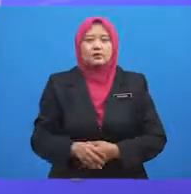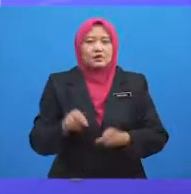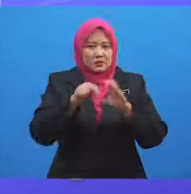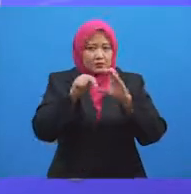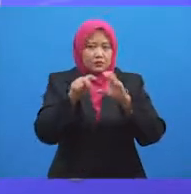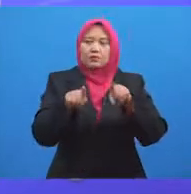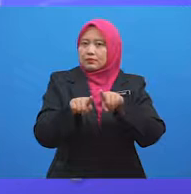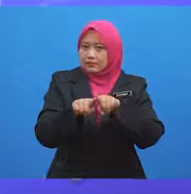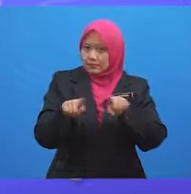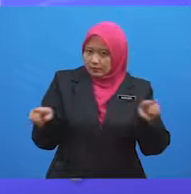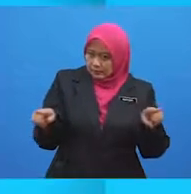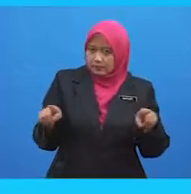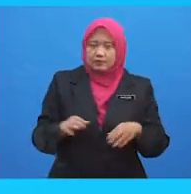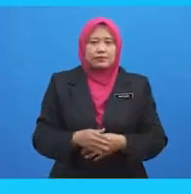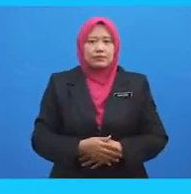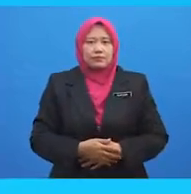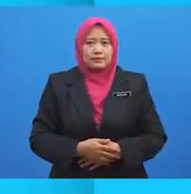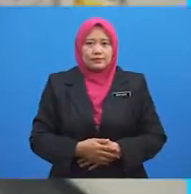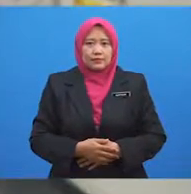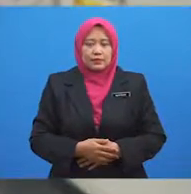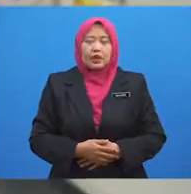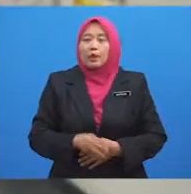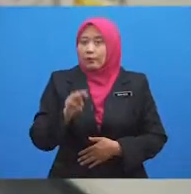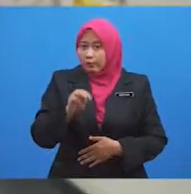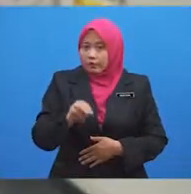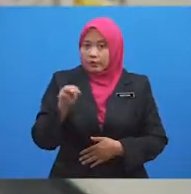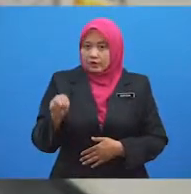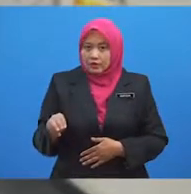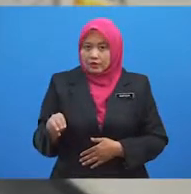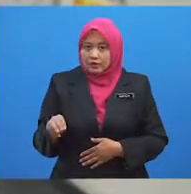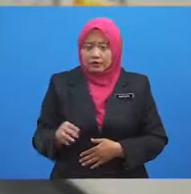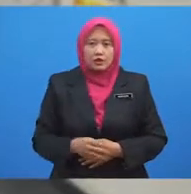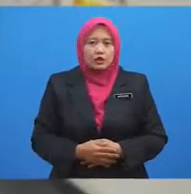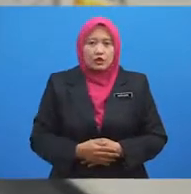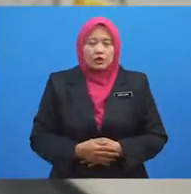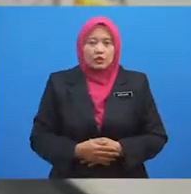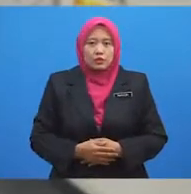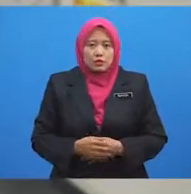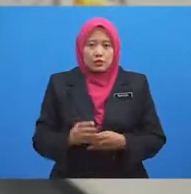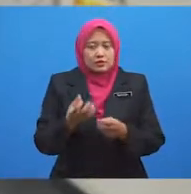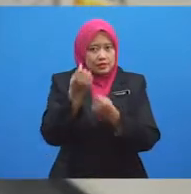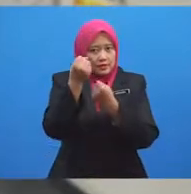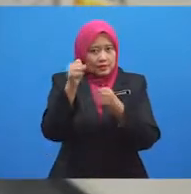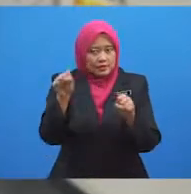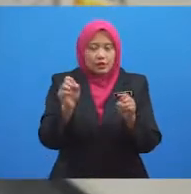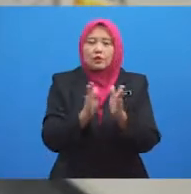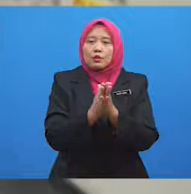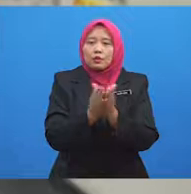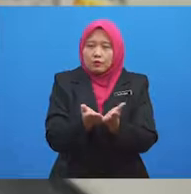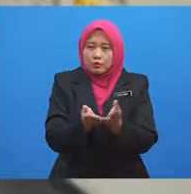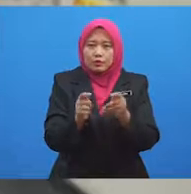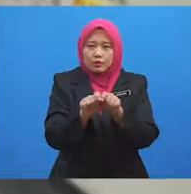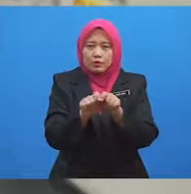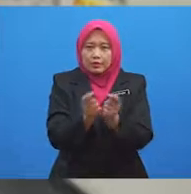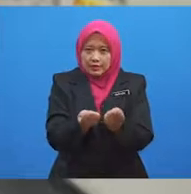sains tingkatan 4. Murid-murid, sila sediakan buku teks sains tingkatan